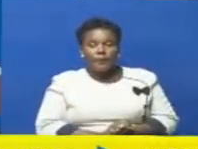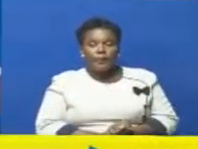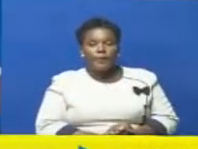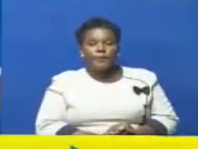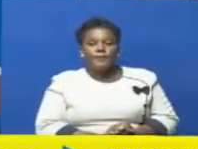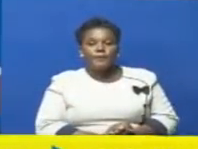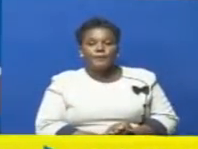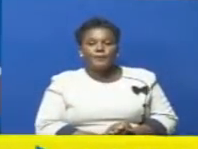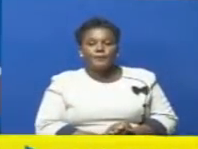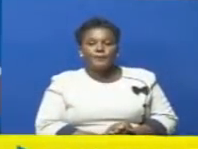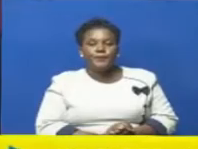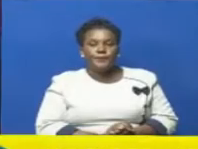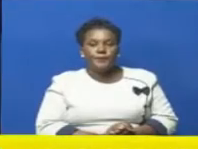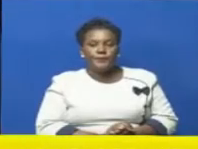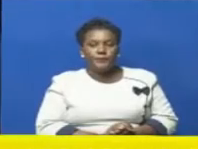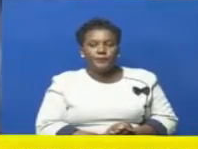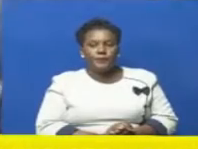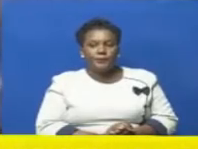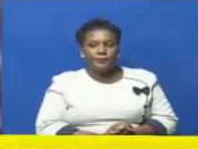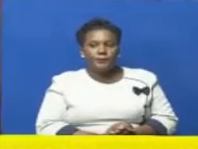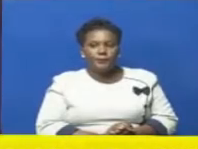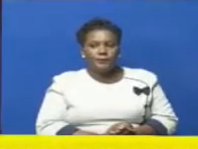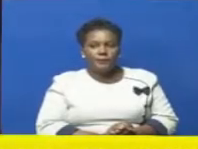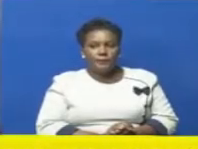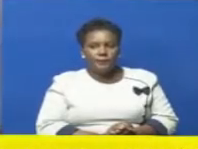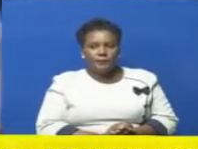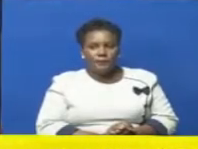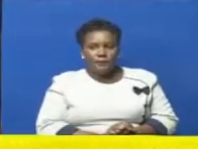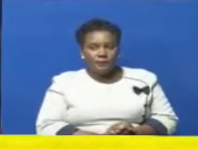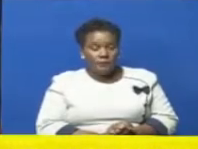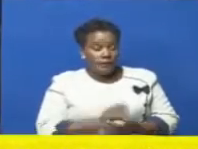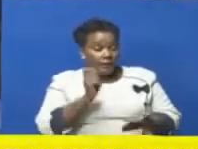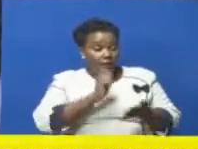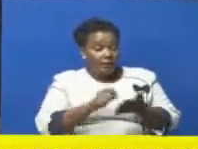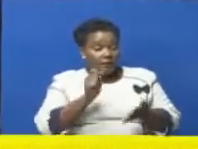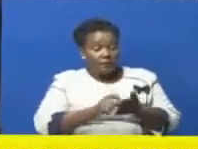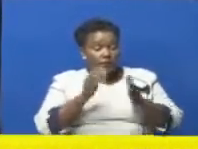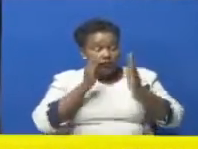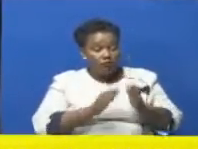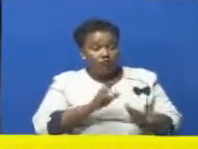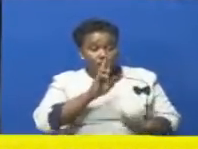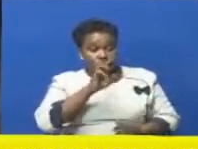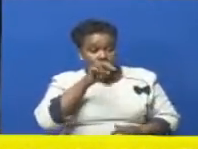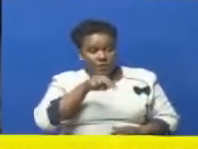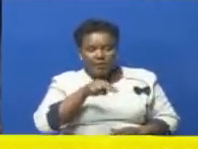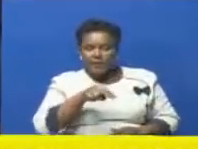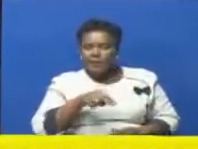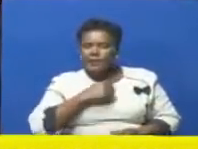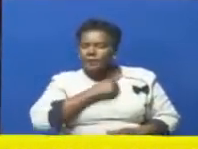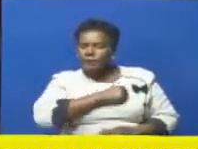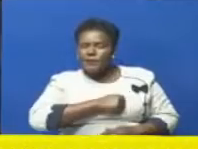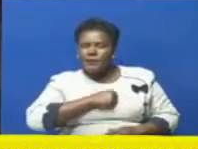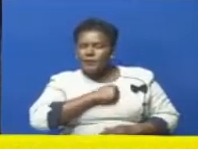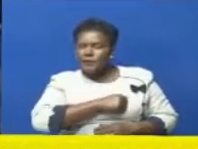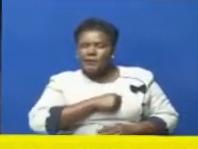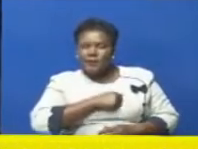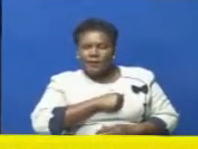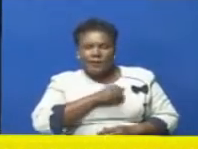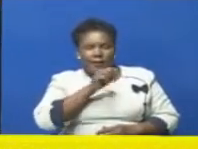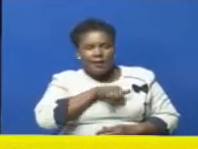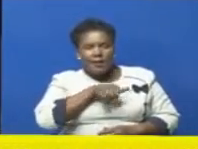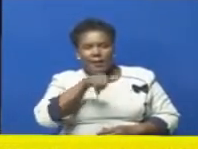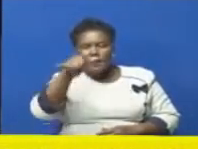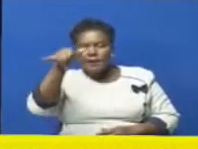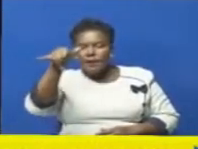Mukiwa. Katibu mkuu wa Umoja wa Mataifa Antonio Guterres amesema amesikitishwa na shambulio la kijeshi ambalo ndege za kivita za